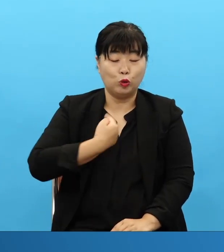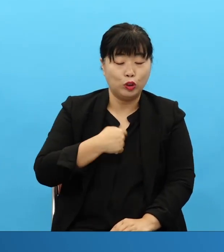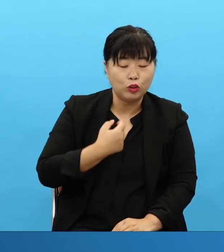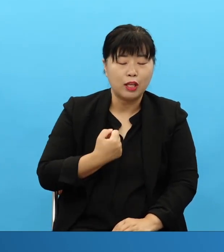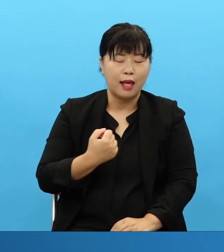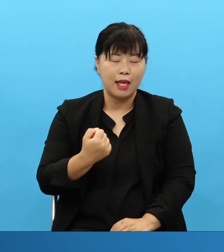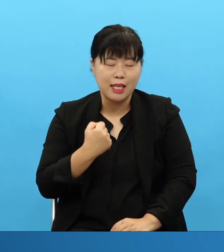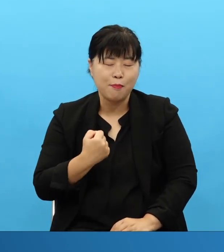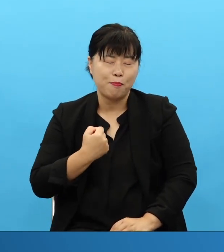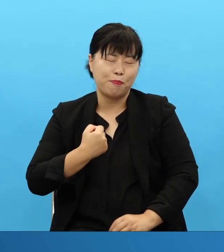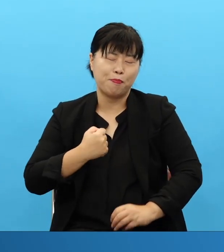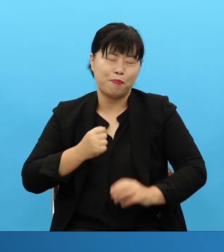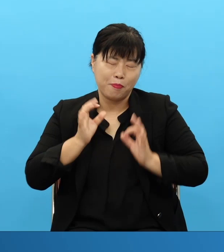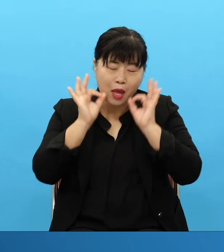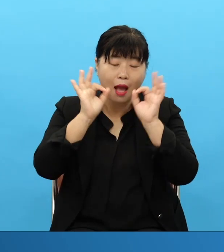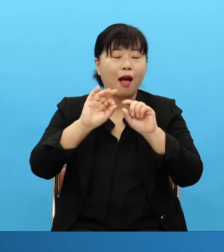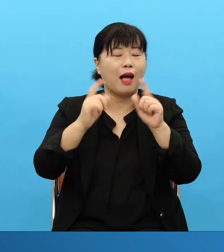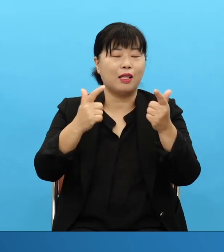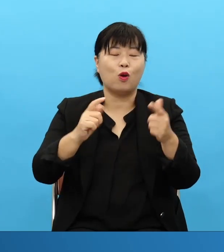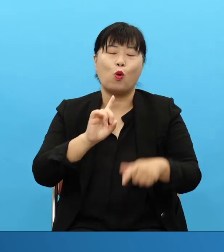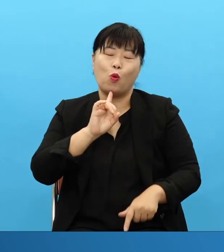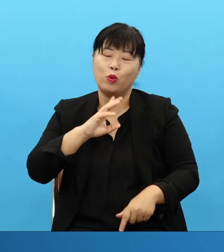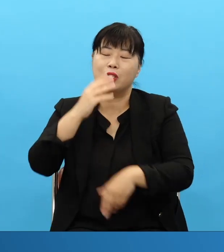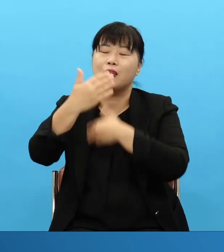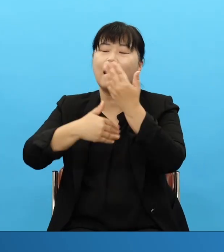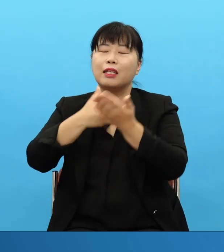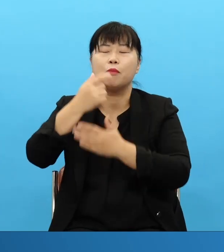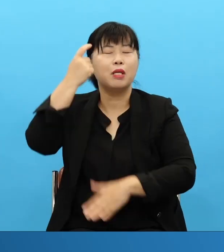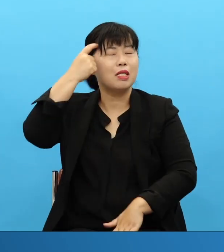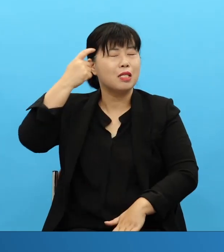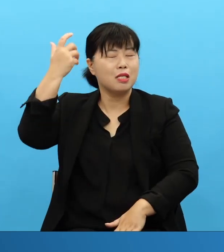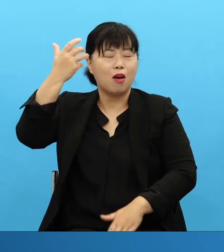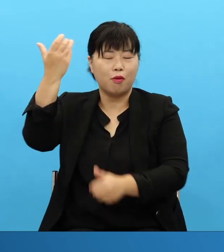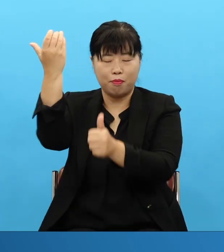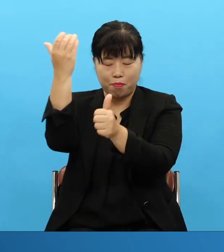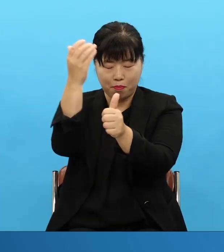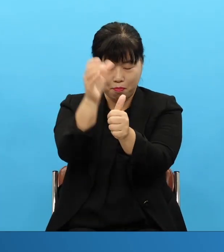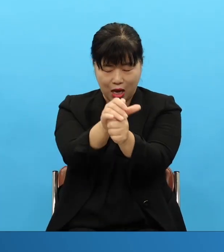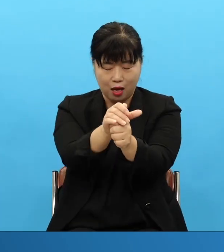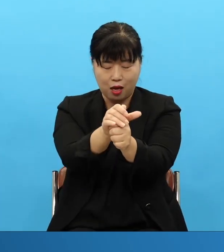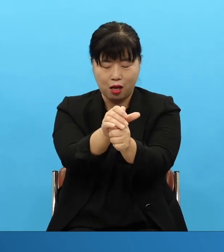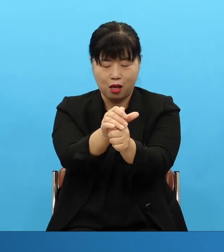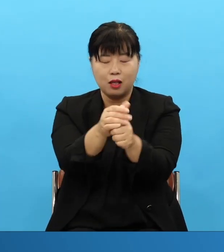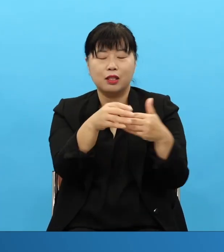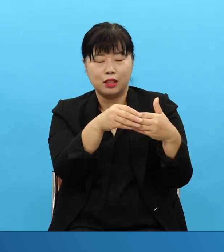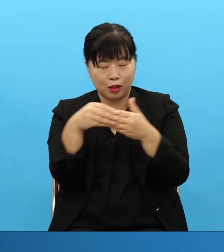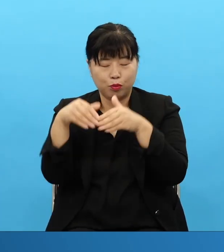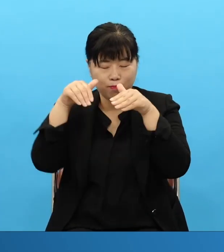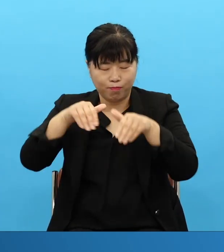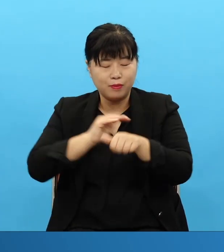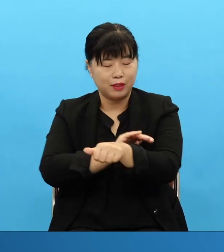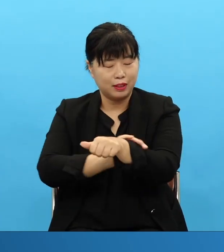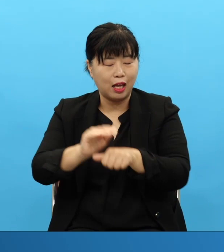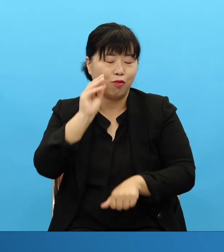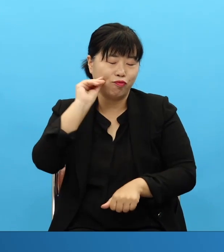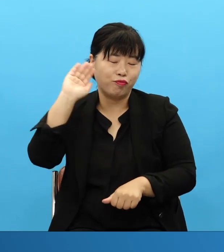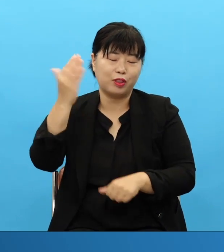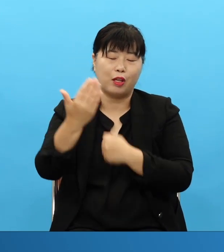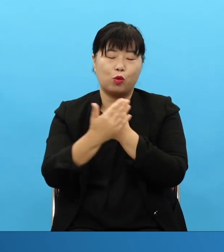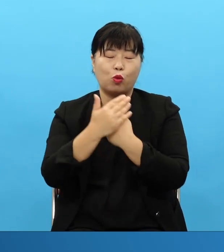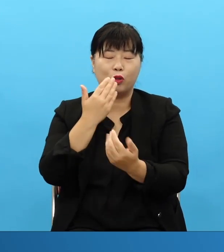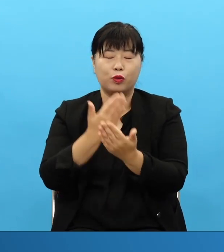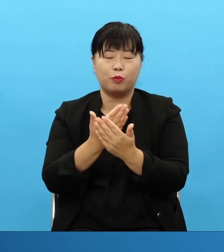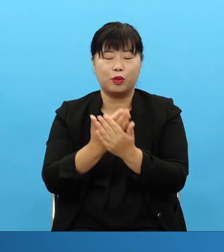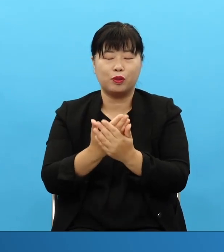아니고 오직 여호와의 능력으로 심부름하게 하여 주옵소서. 세계 산업인들이